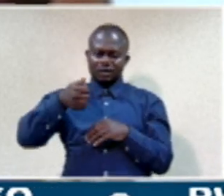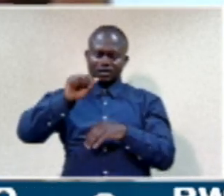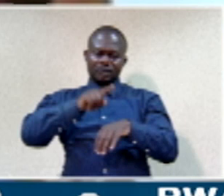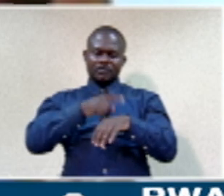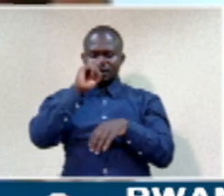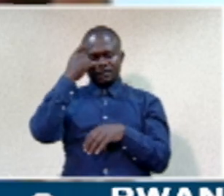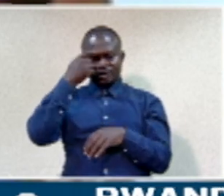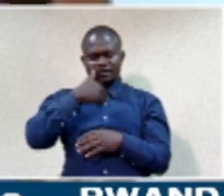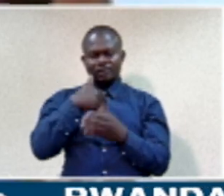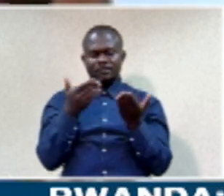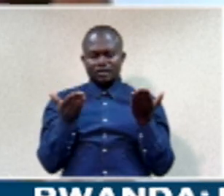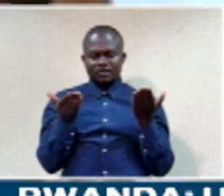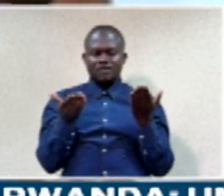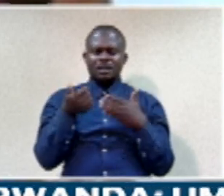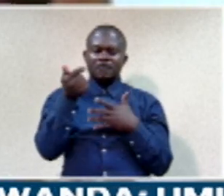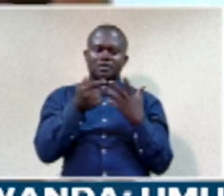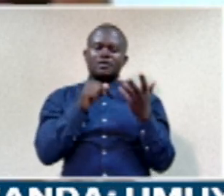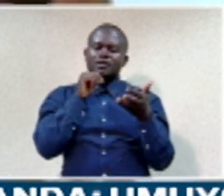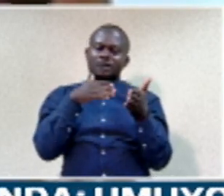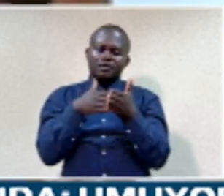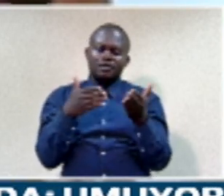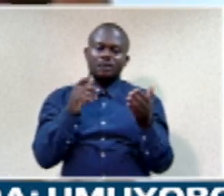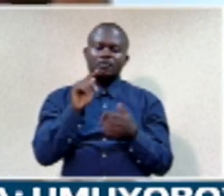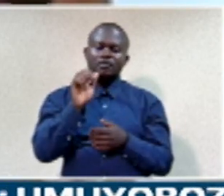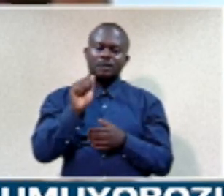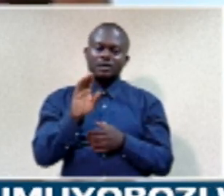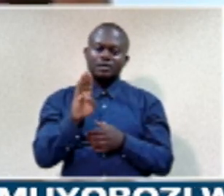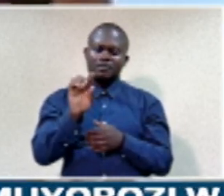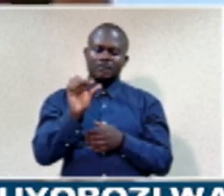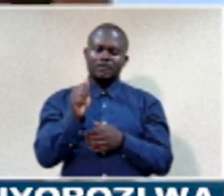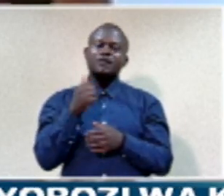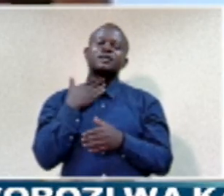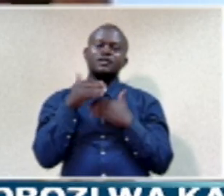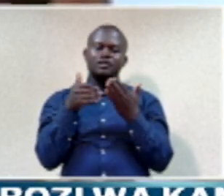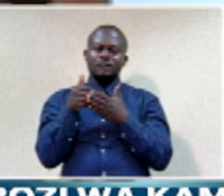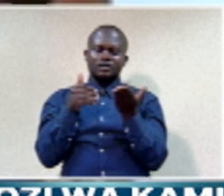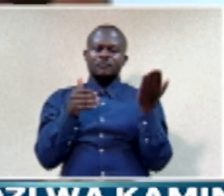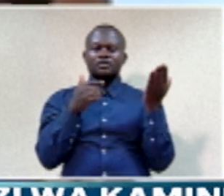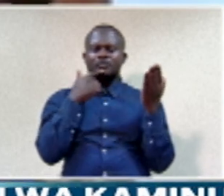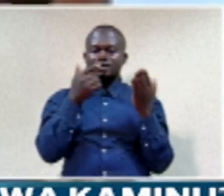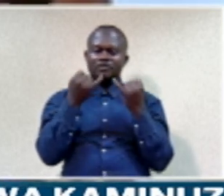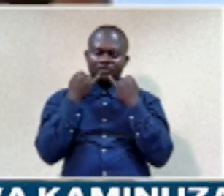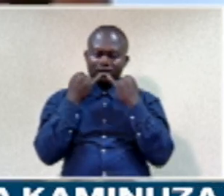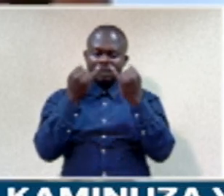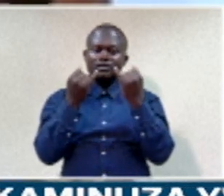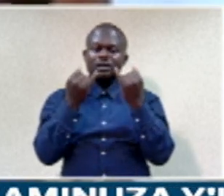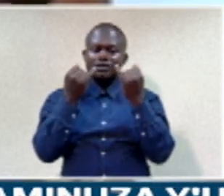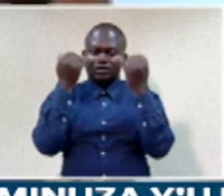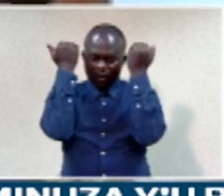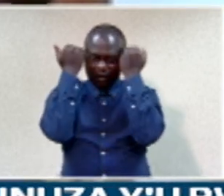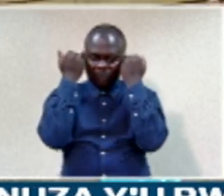ifite. Ibi ntabwo bibuza Kabuga ko ashatse yaregera urukiko